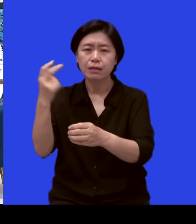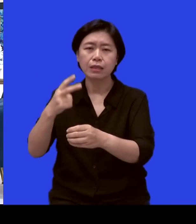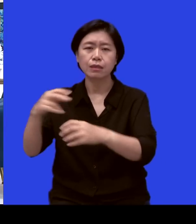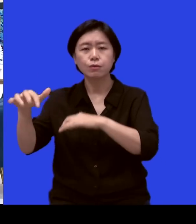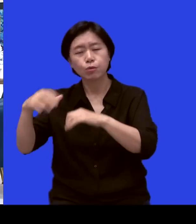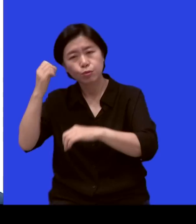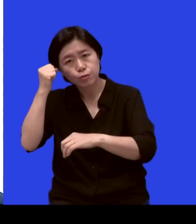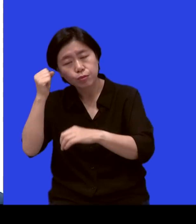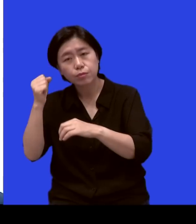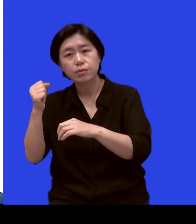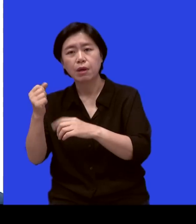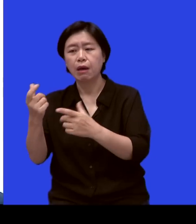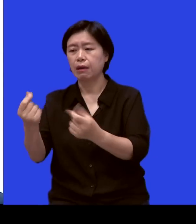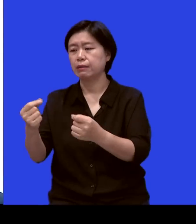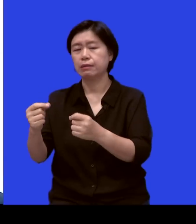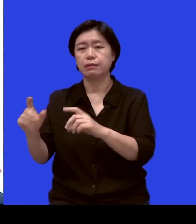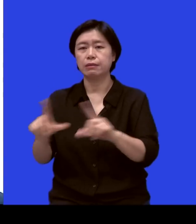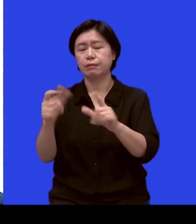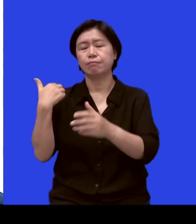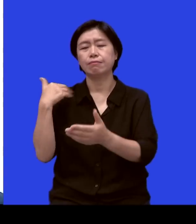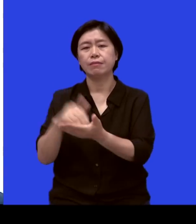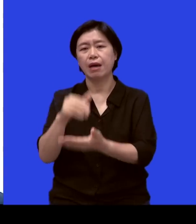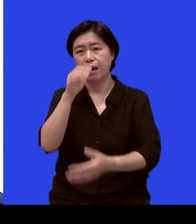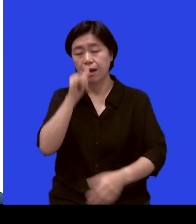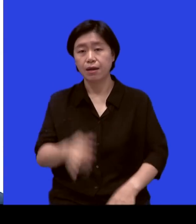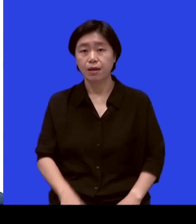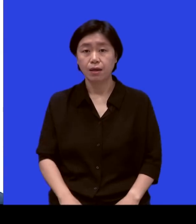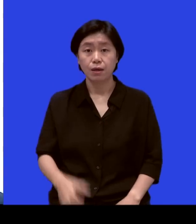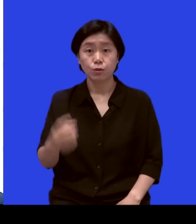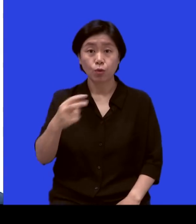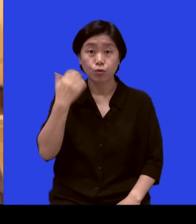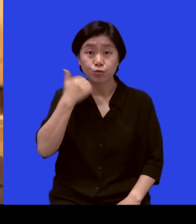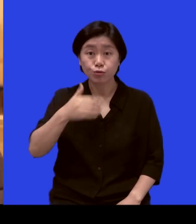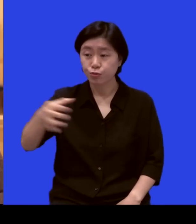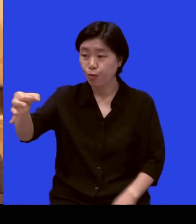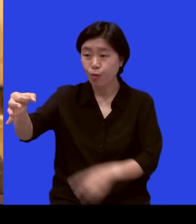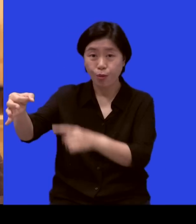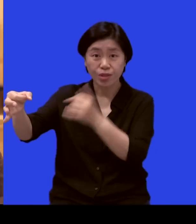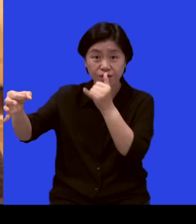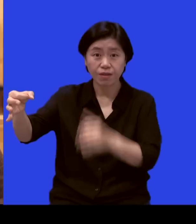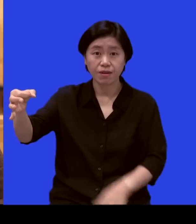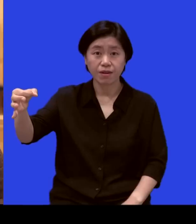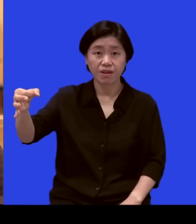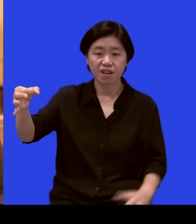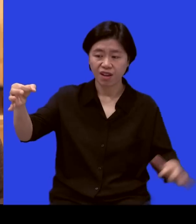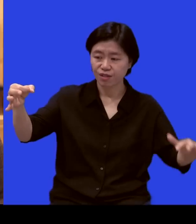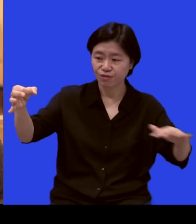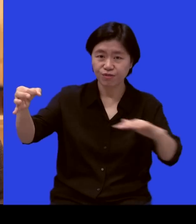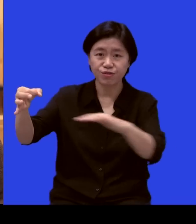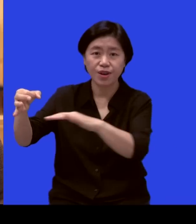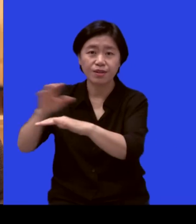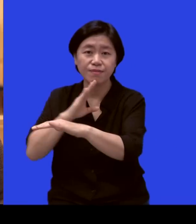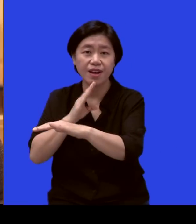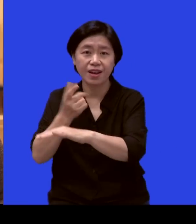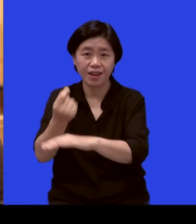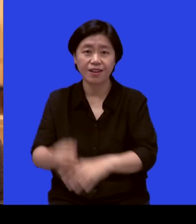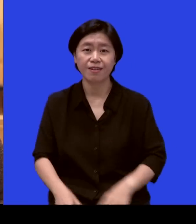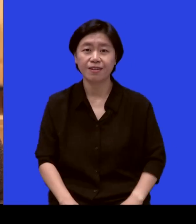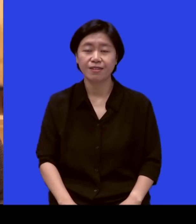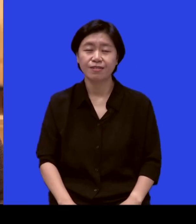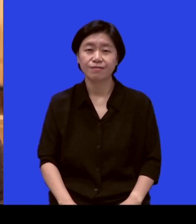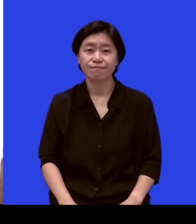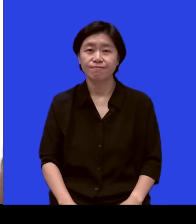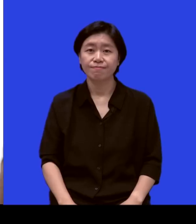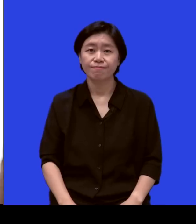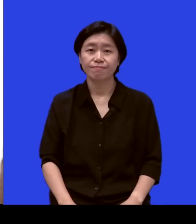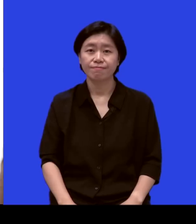거예요. 그리고 누구 주머니에 뭐 있는 줄 알면은 다 친구들이 꿰잖아요. 그렇죠. 술 한잔 먹자. 그리고 또 그런 것도 이제